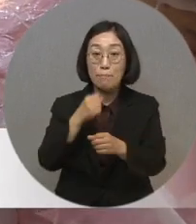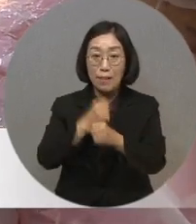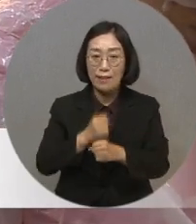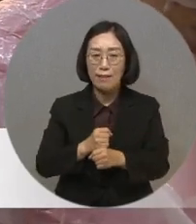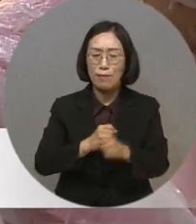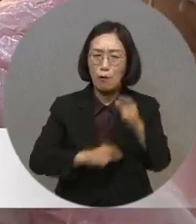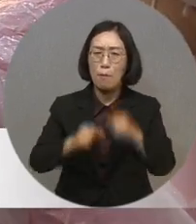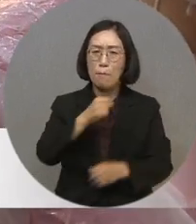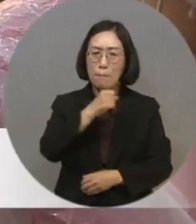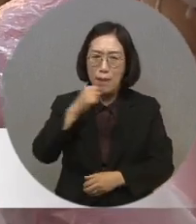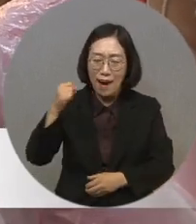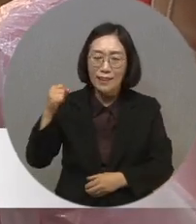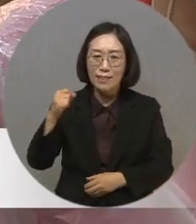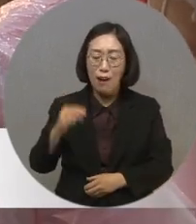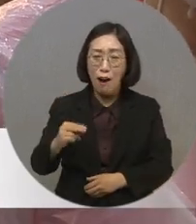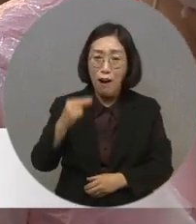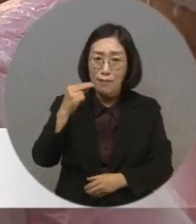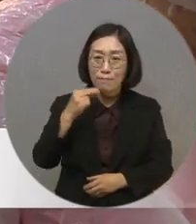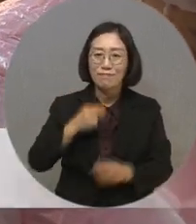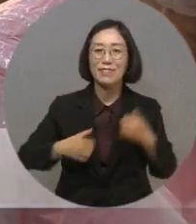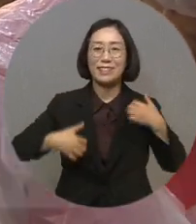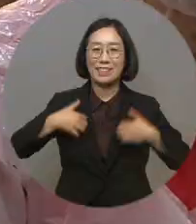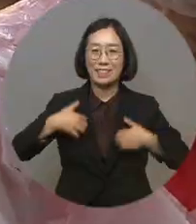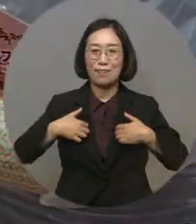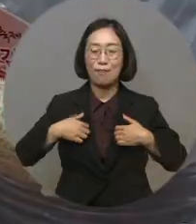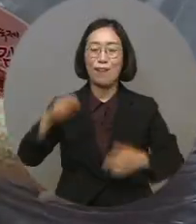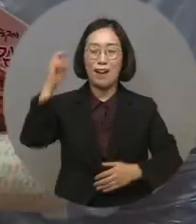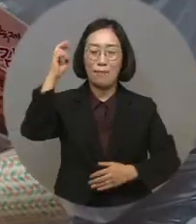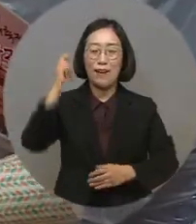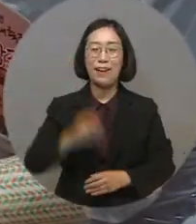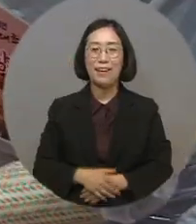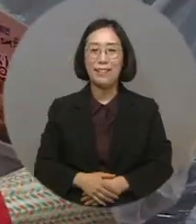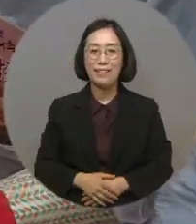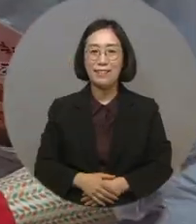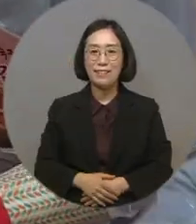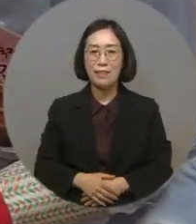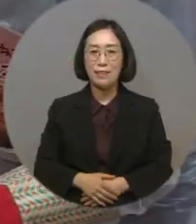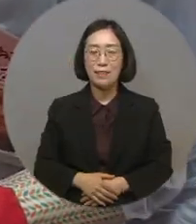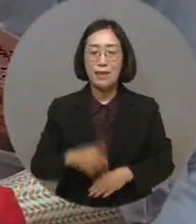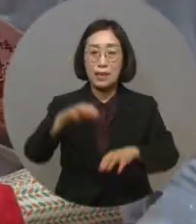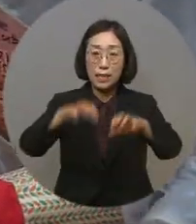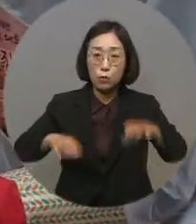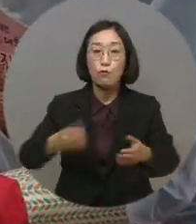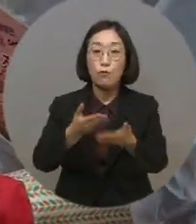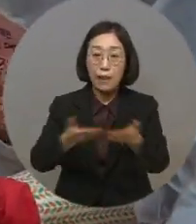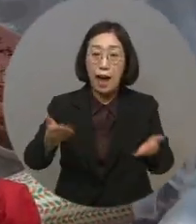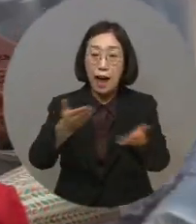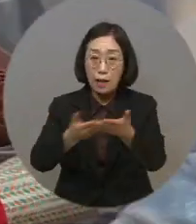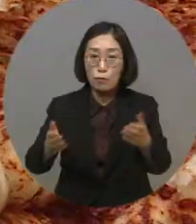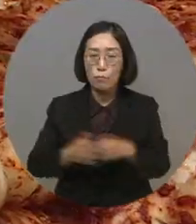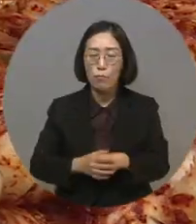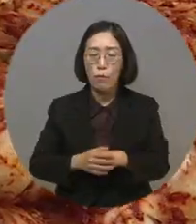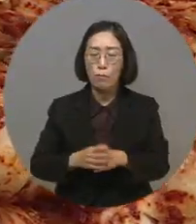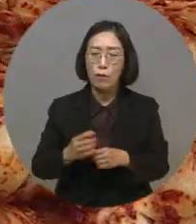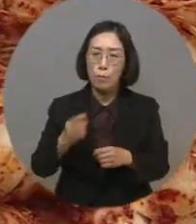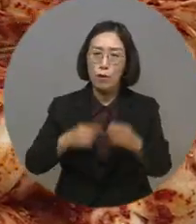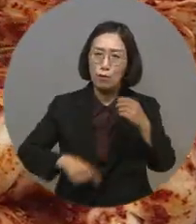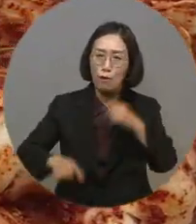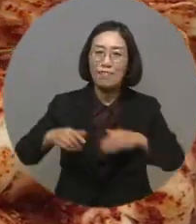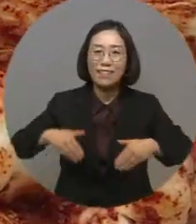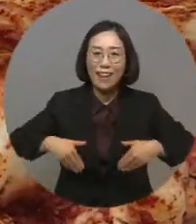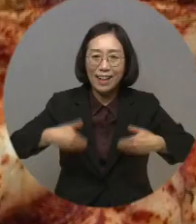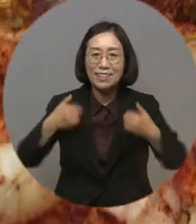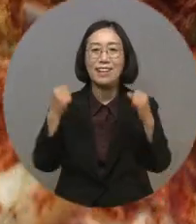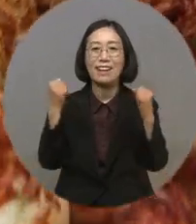맛있고 먹는 분들도 즐거워할 것 같습니다. 이웃을 위한 나눔을 통해 그 어느 때보다 따뜻한